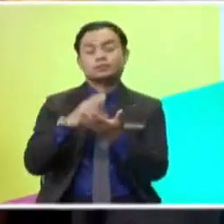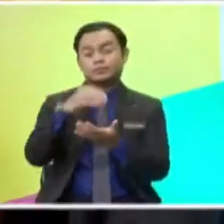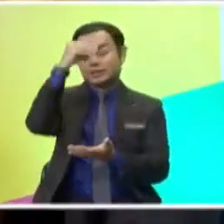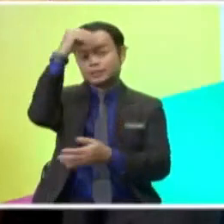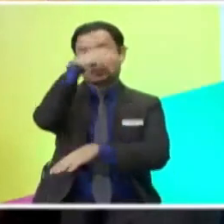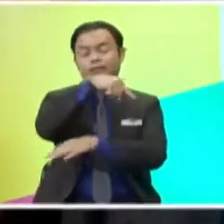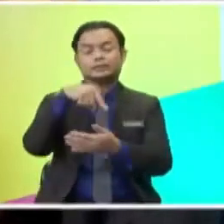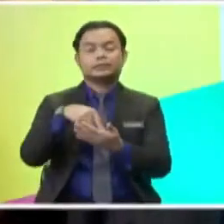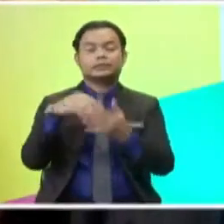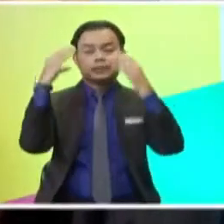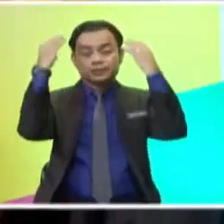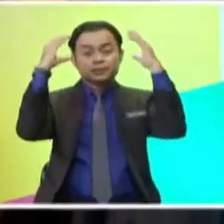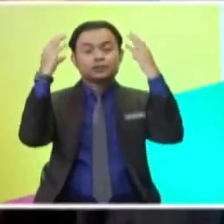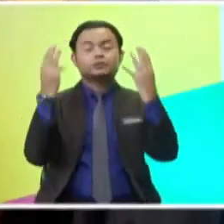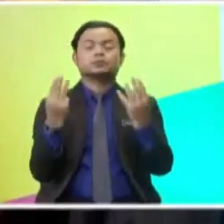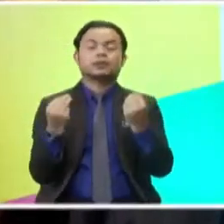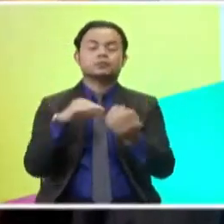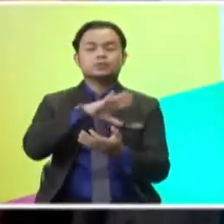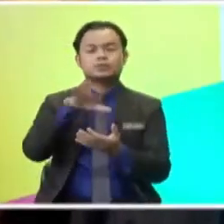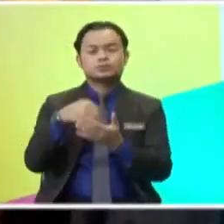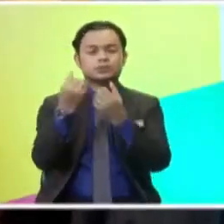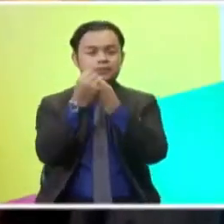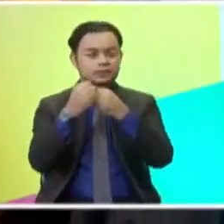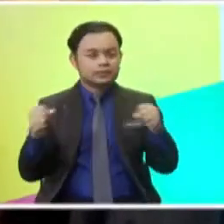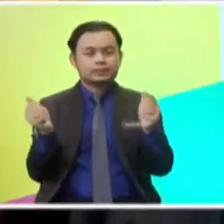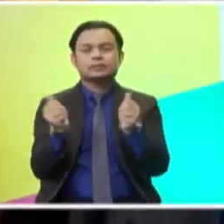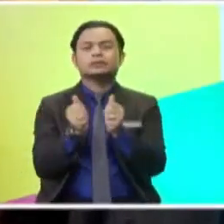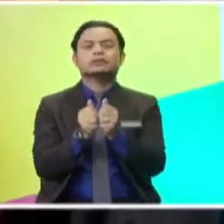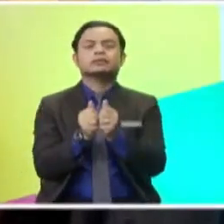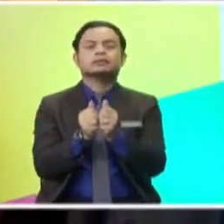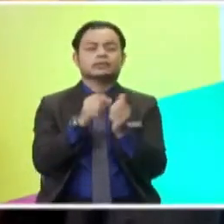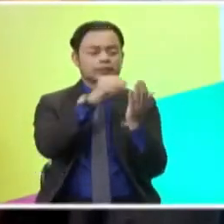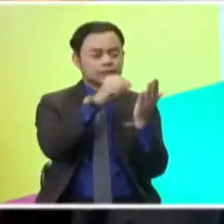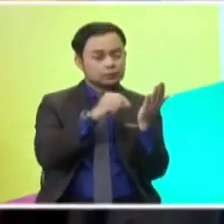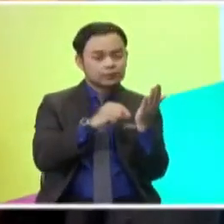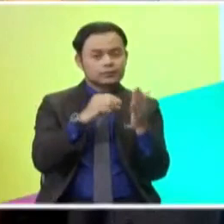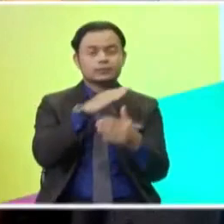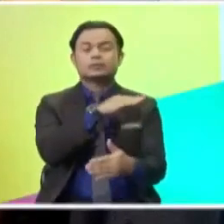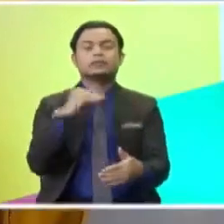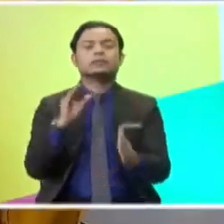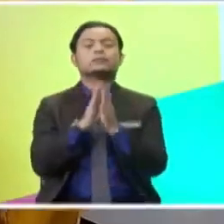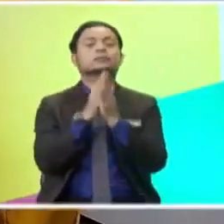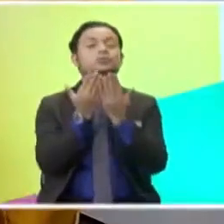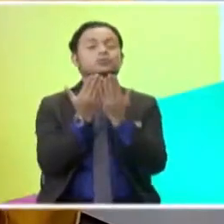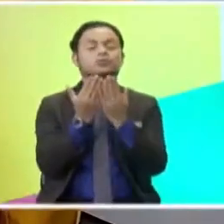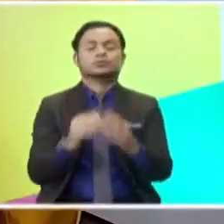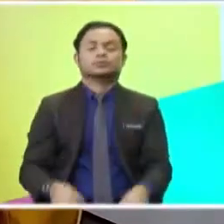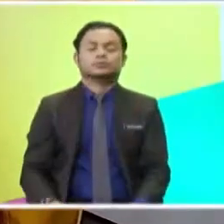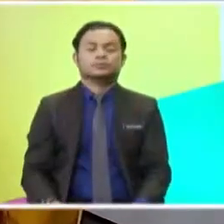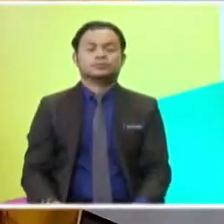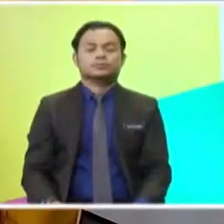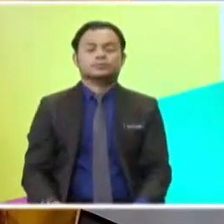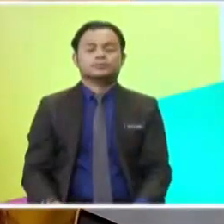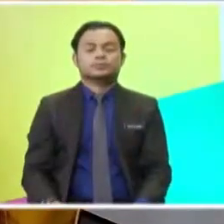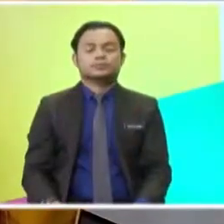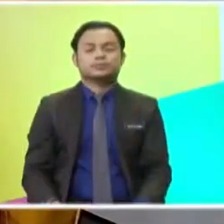saya ingin murid-murid bersedia dengan alat tulis dan buku catatan, dan bagi murid-murid yang B1, okey, boleh bersedia